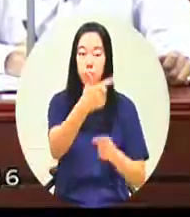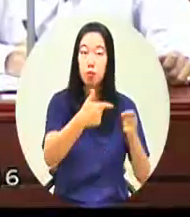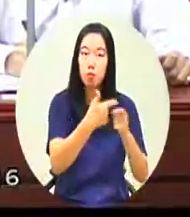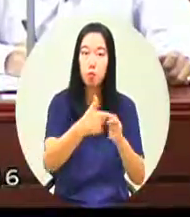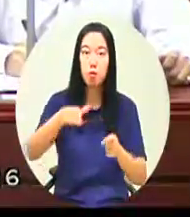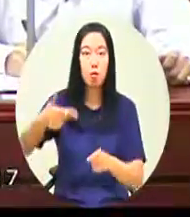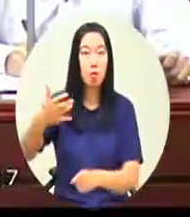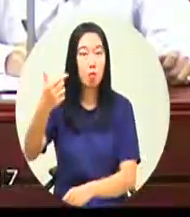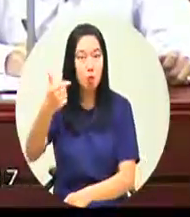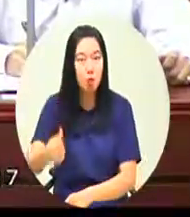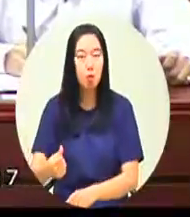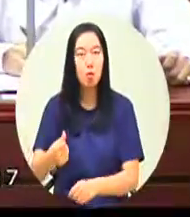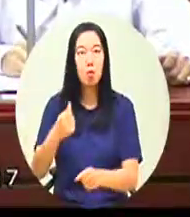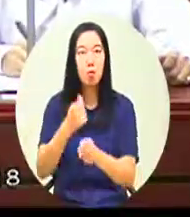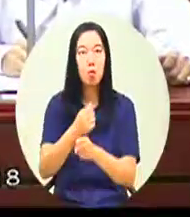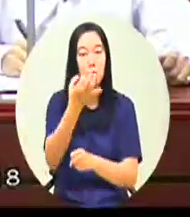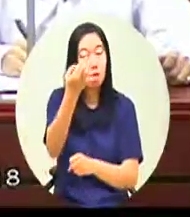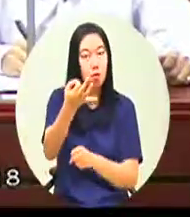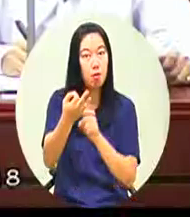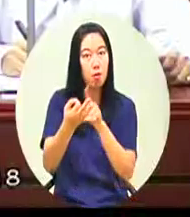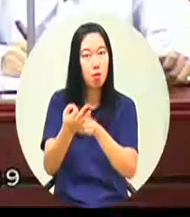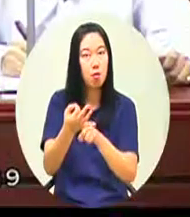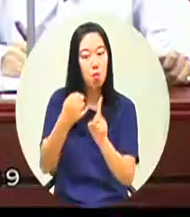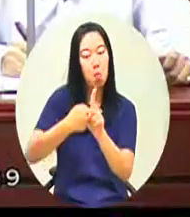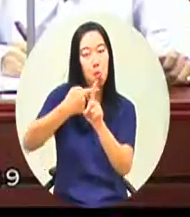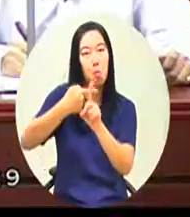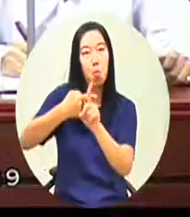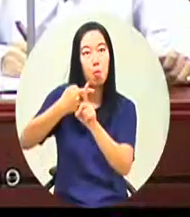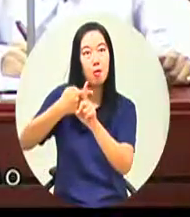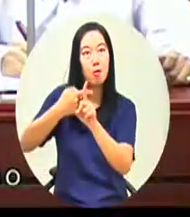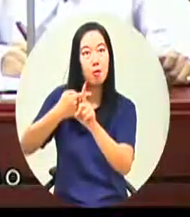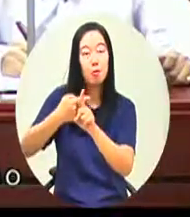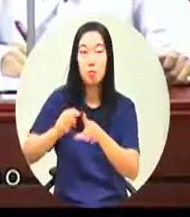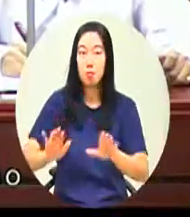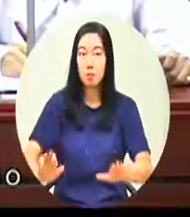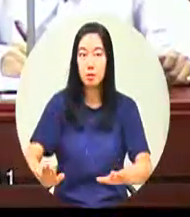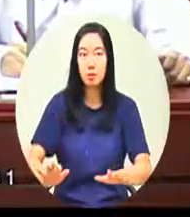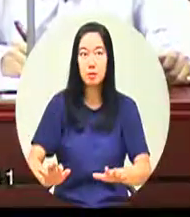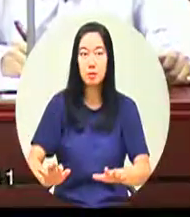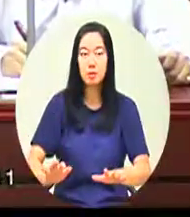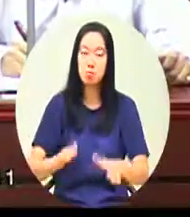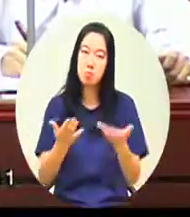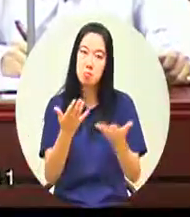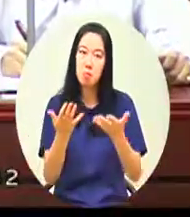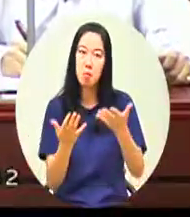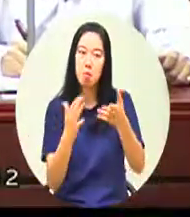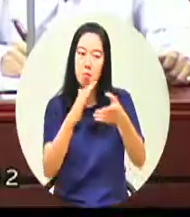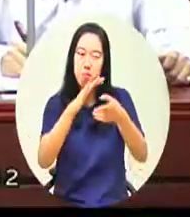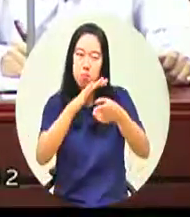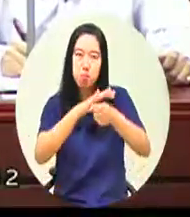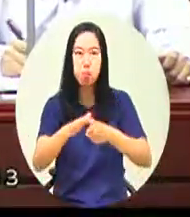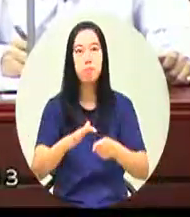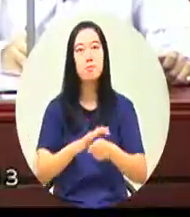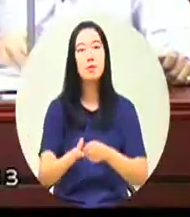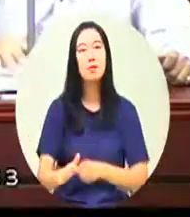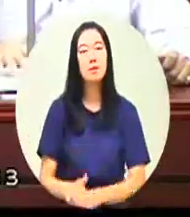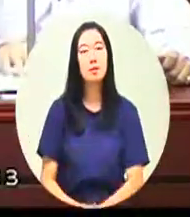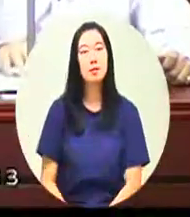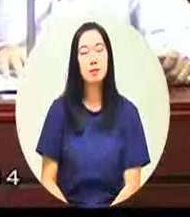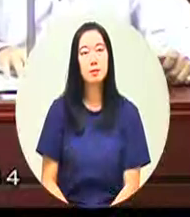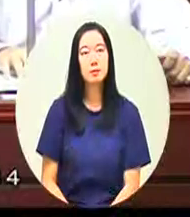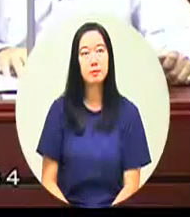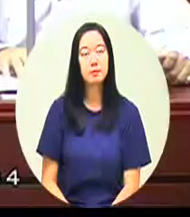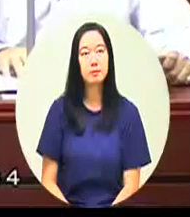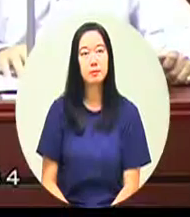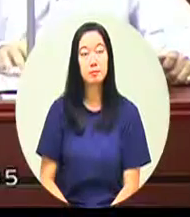综合治理计划，伊个经费吼，额度已经差不多要紧绷啊，吼啊！但是伊有